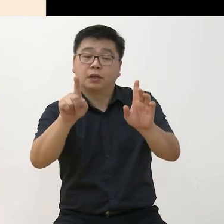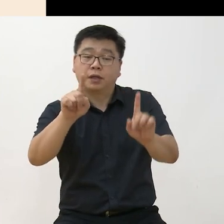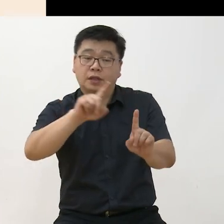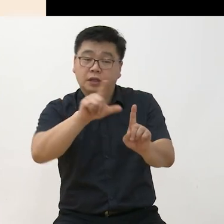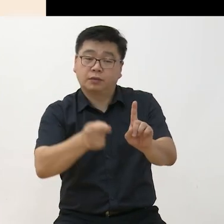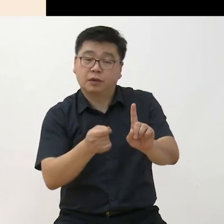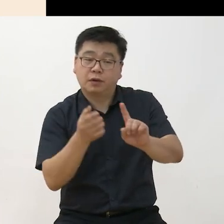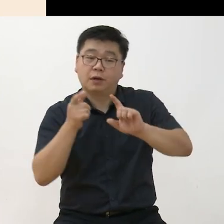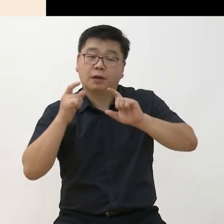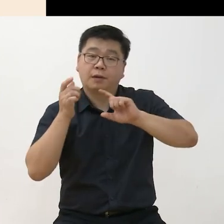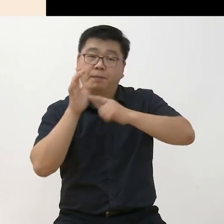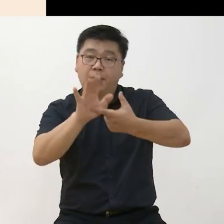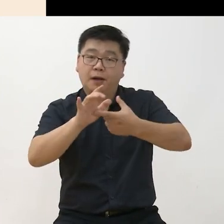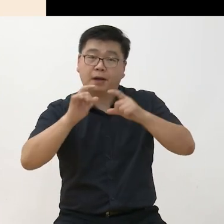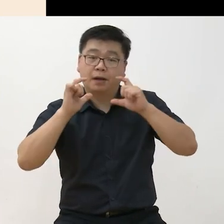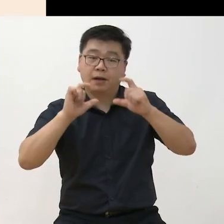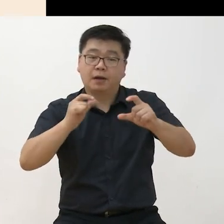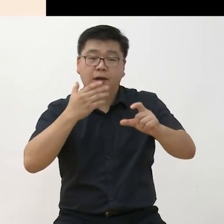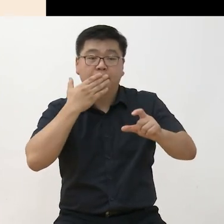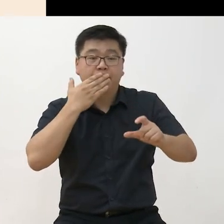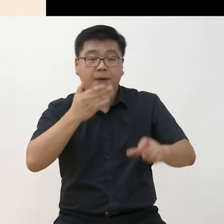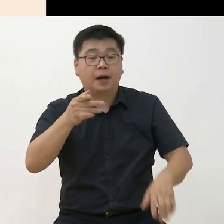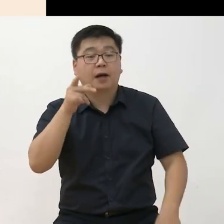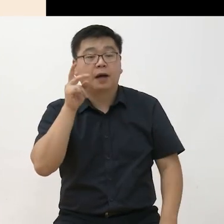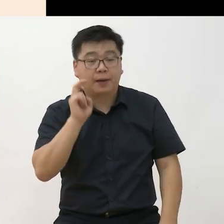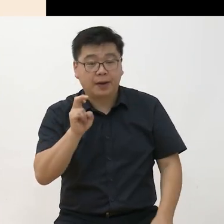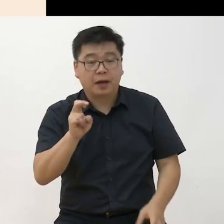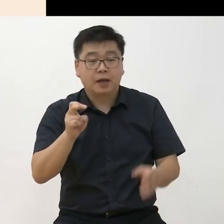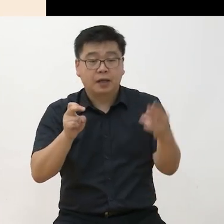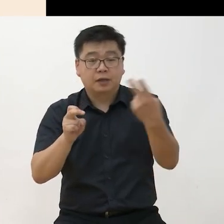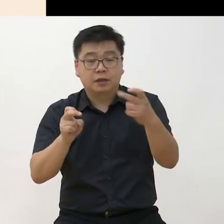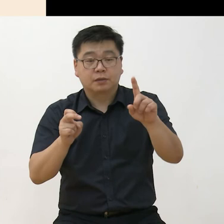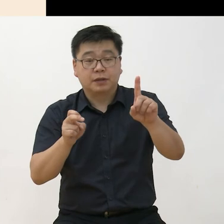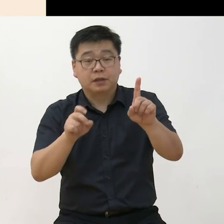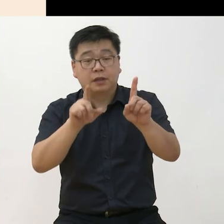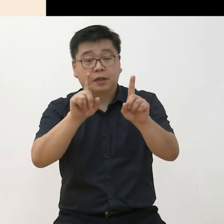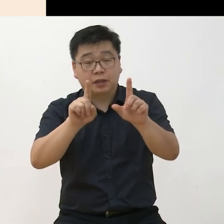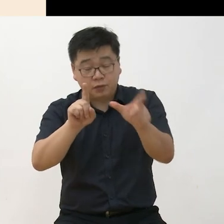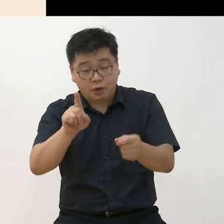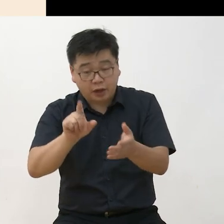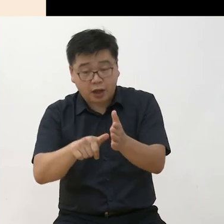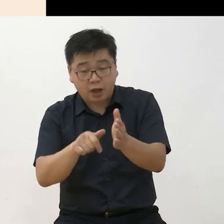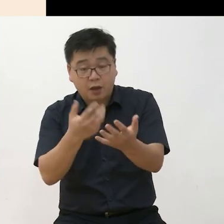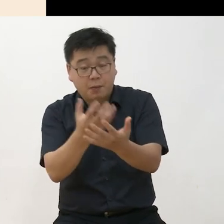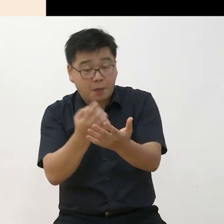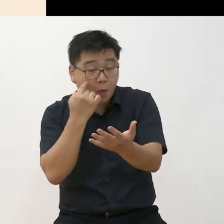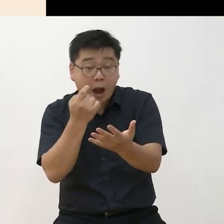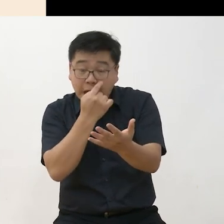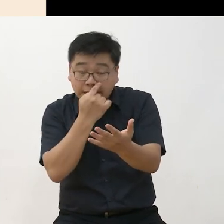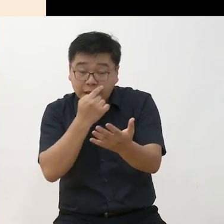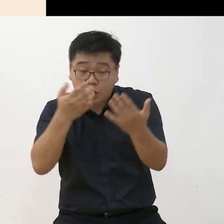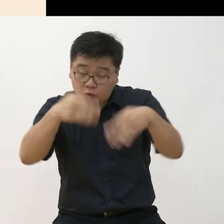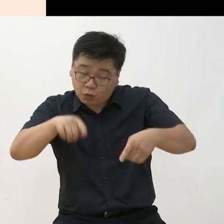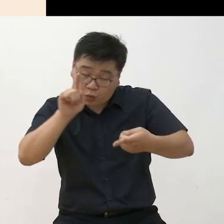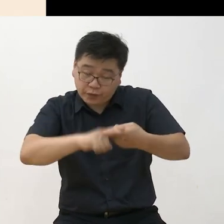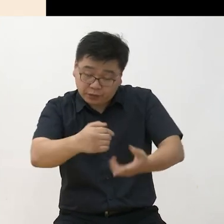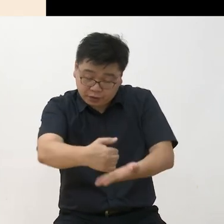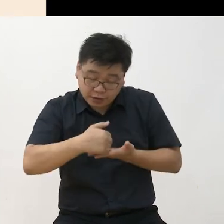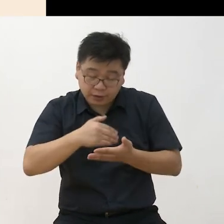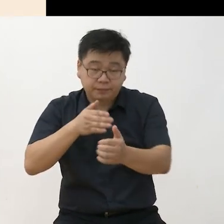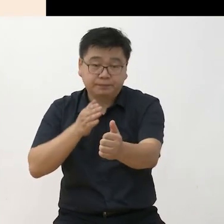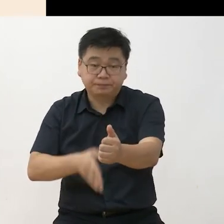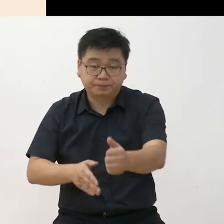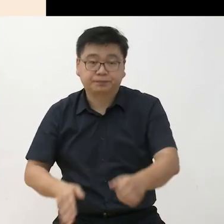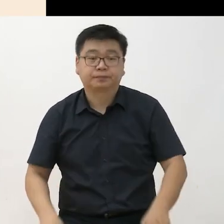1월에 예정으로서 이때 반드시 공고문을 확인하시고 지원 신청을 해주시면 되겠습니다.